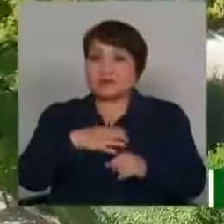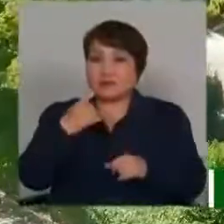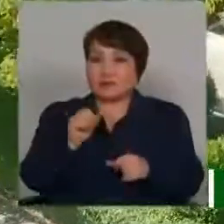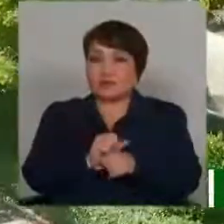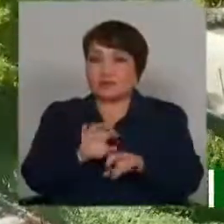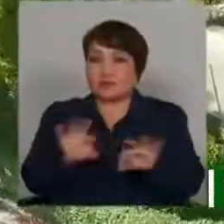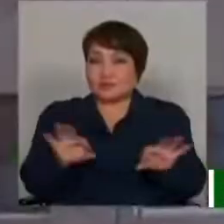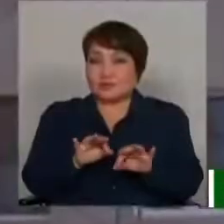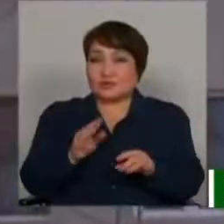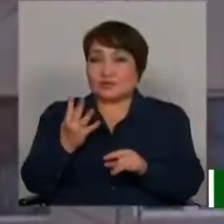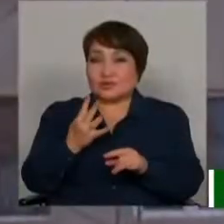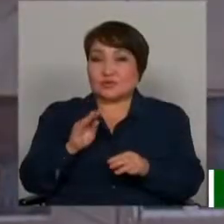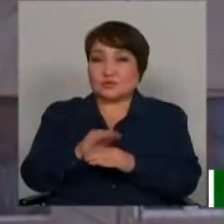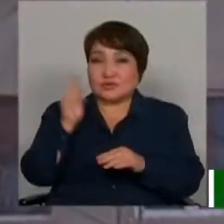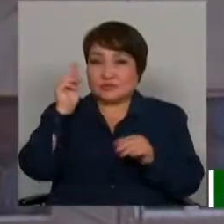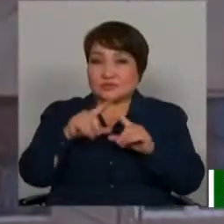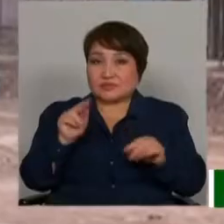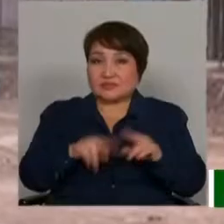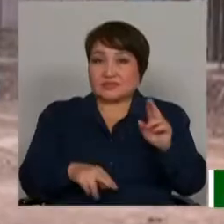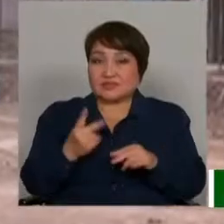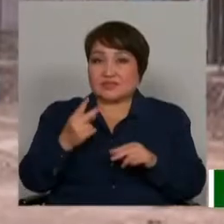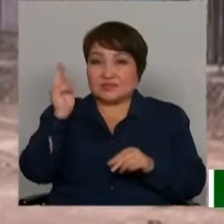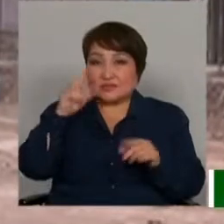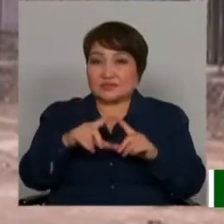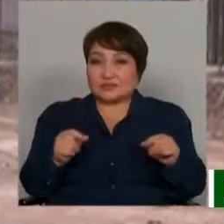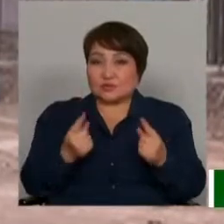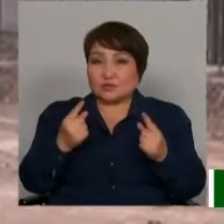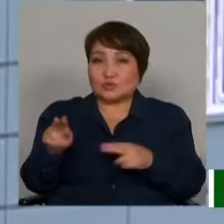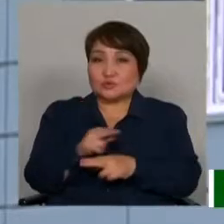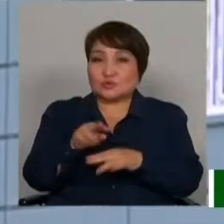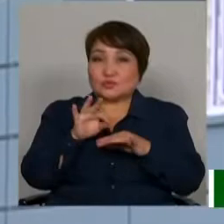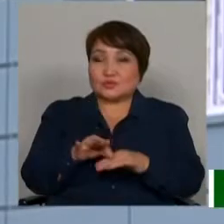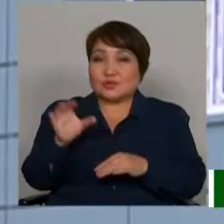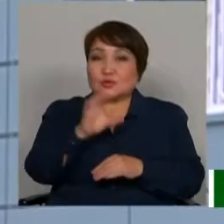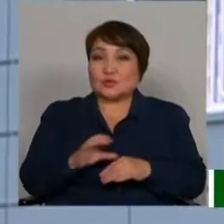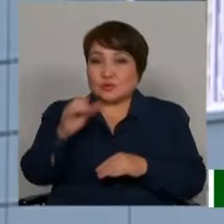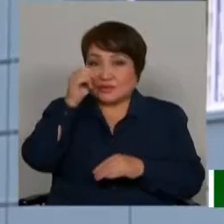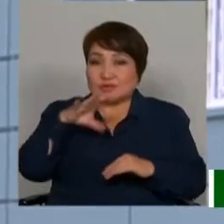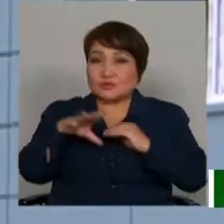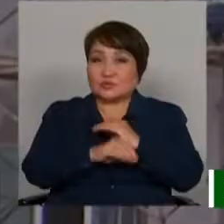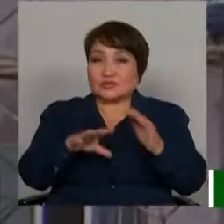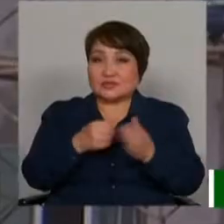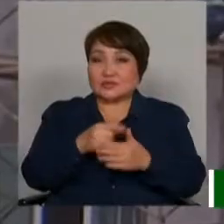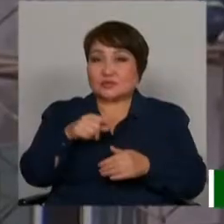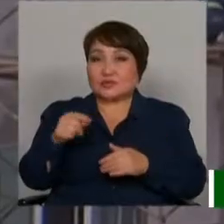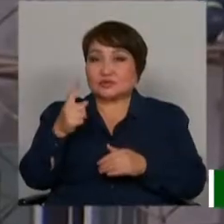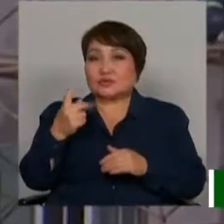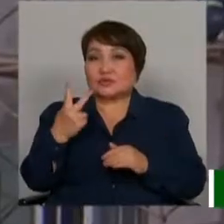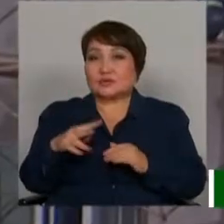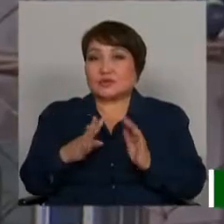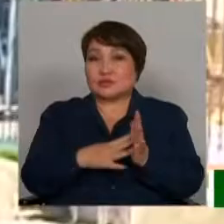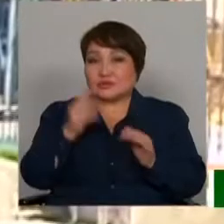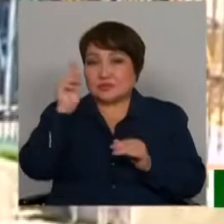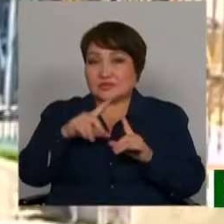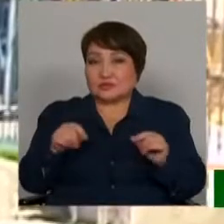қосымша корпус салынып, 2 білім ордасында күрделі жөндеу жүріп жатыр екен. Қыркүйектің соңына дейін нөмірі 129-шы мектепті жөндеу